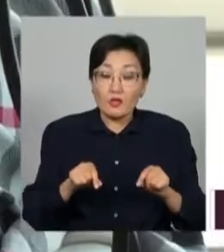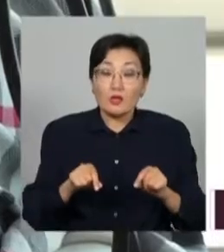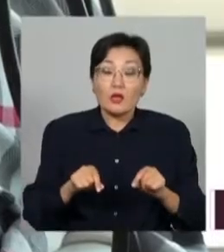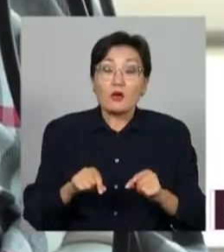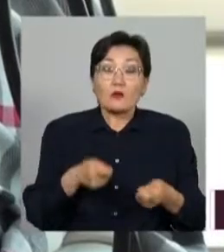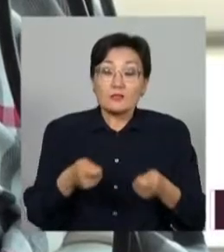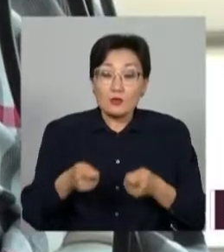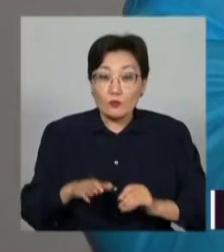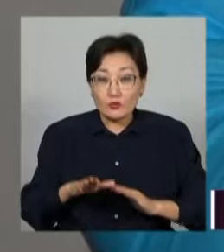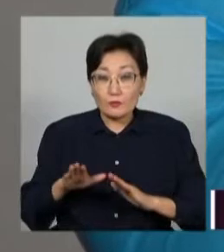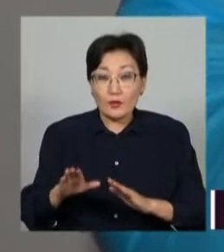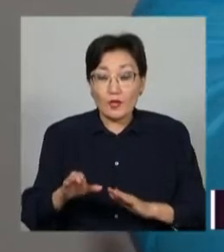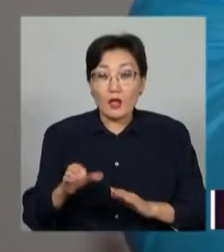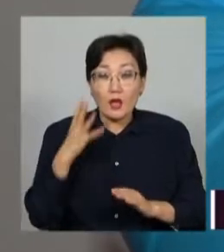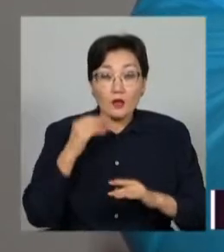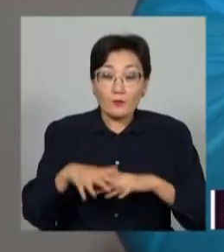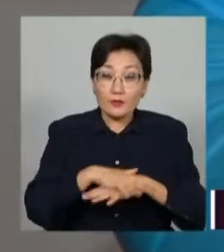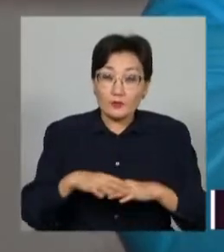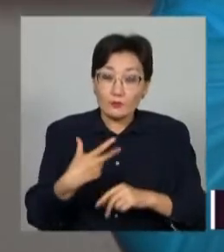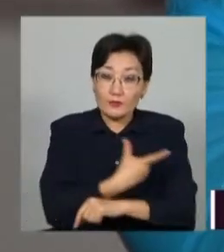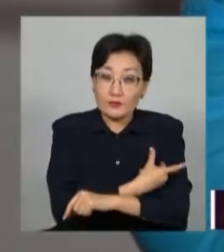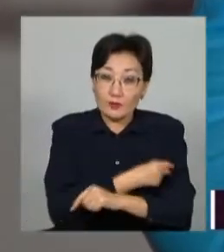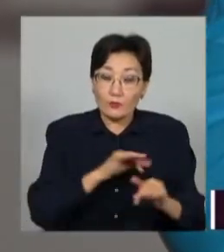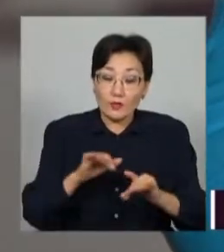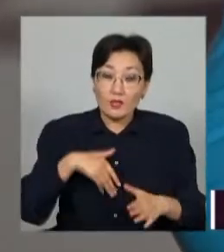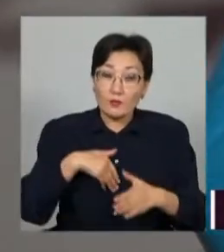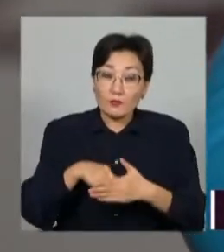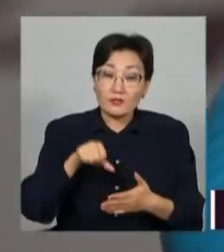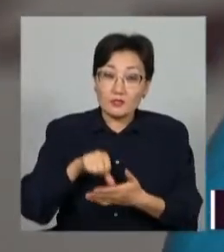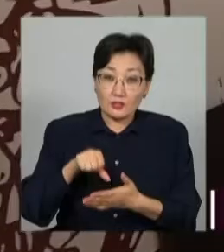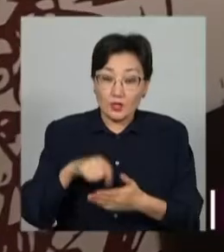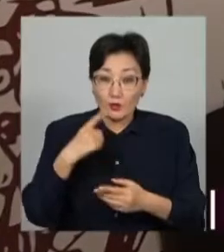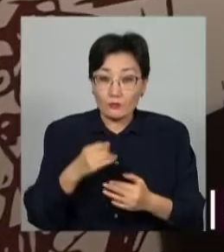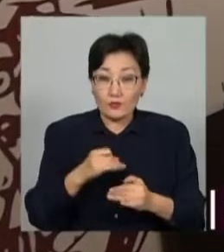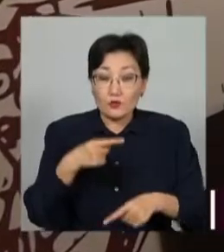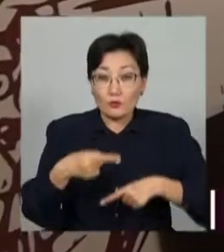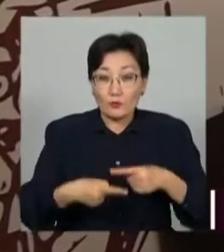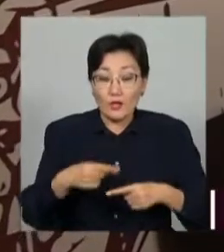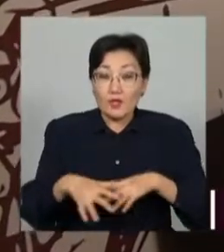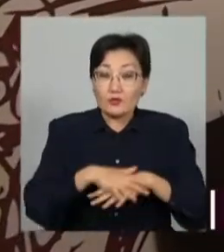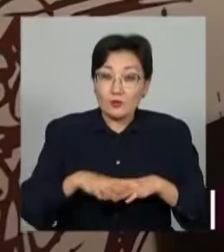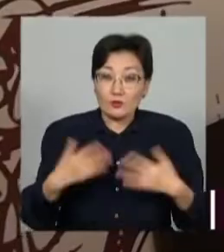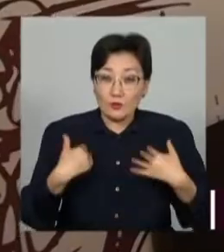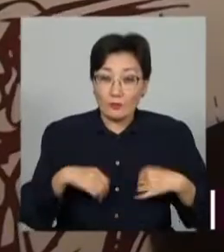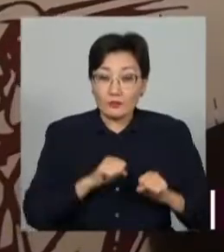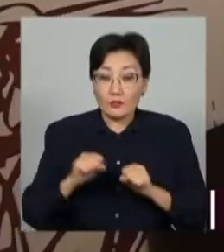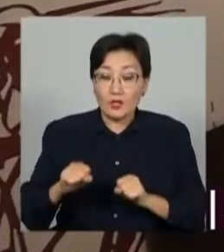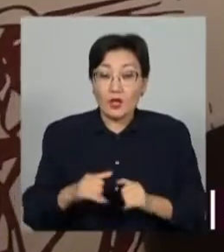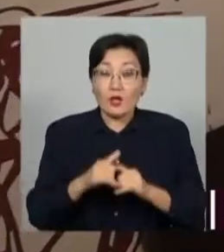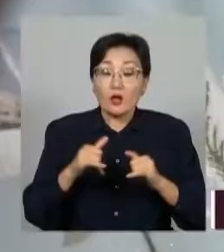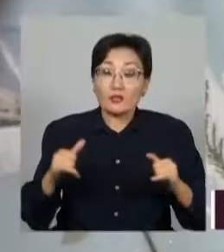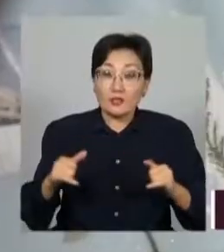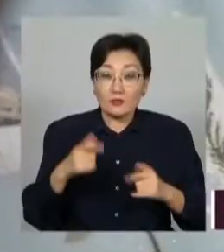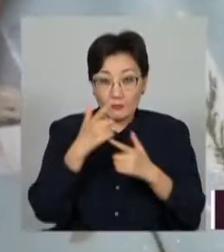департаменті басшысының орынбасары алматылықтардың екпе егу науқанына белсене қатысқанын айтып, соның арқасында халықтың иммундық жүйесінің артқанын